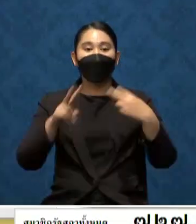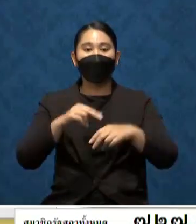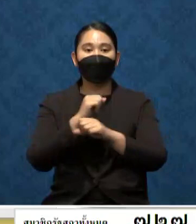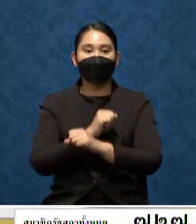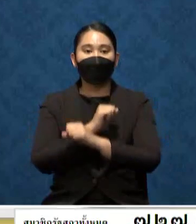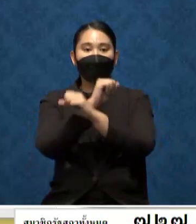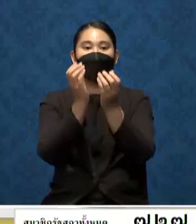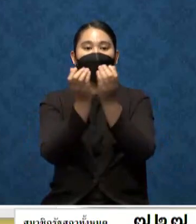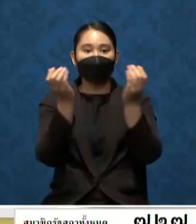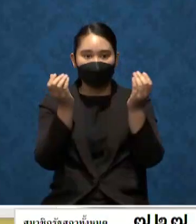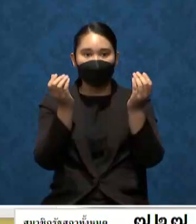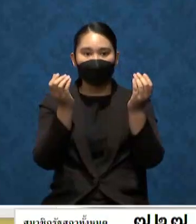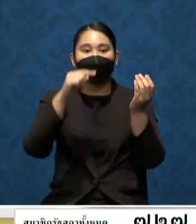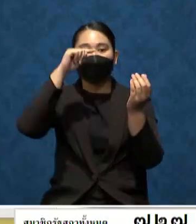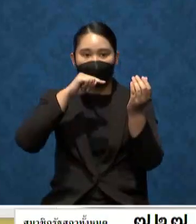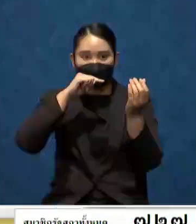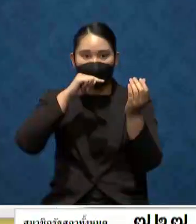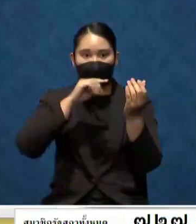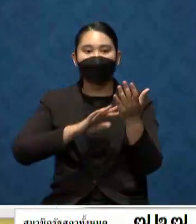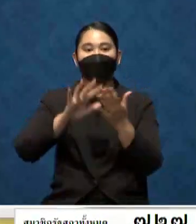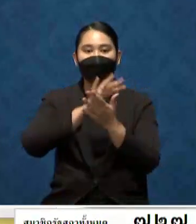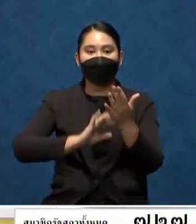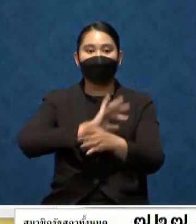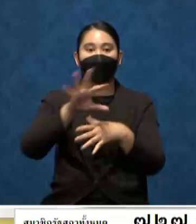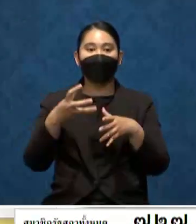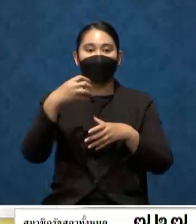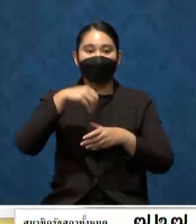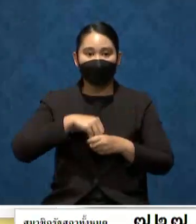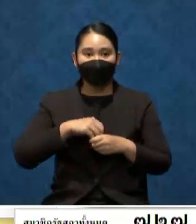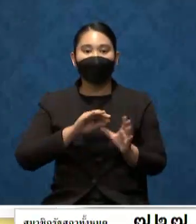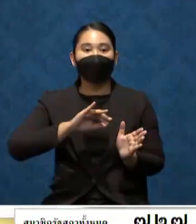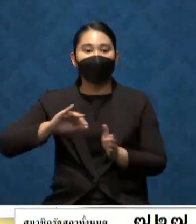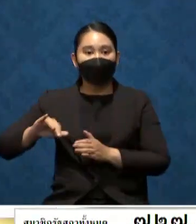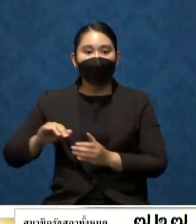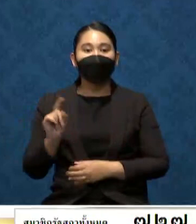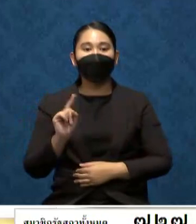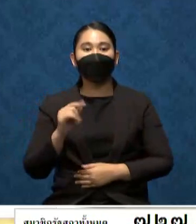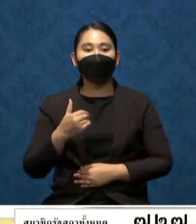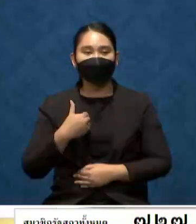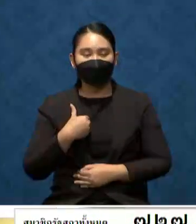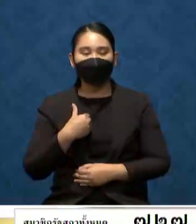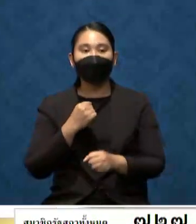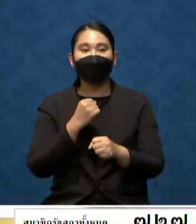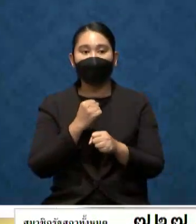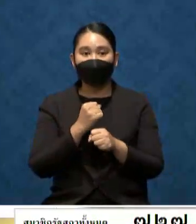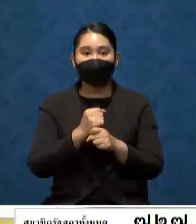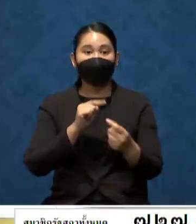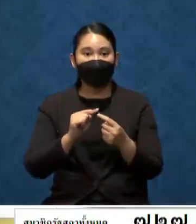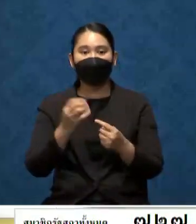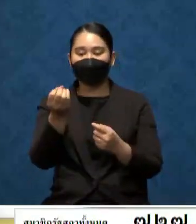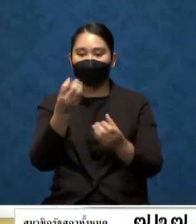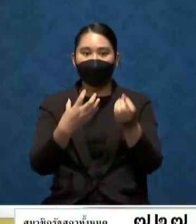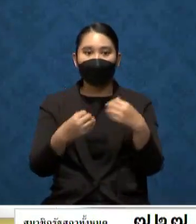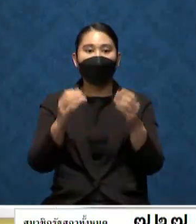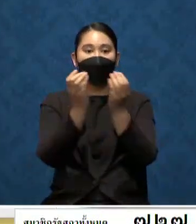รัฐธรรมนูญแห่งราชอาณาจักรไทยทุกประการครับในส่วนของข้อเสนอแก้